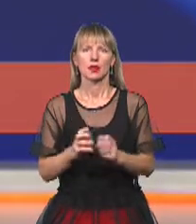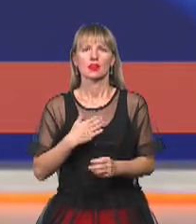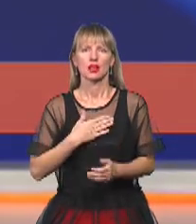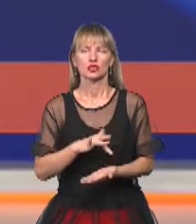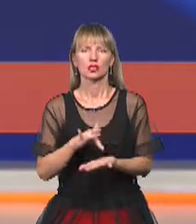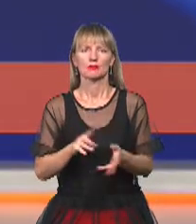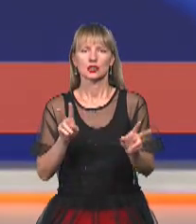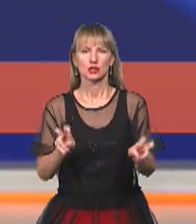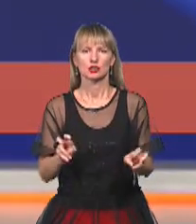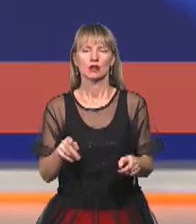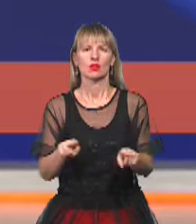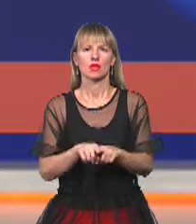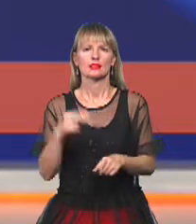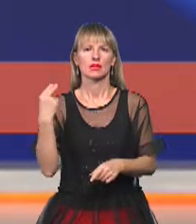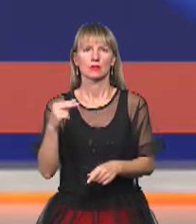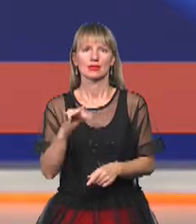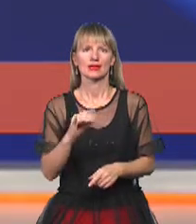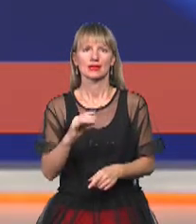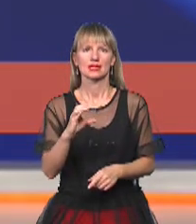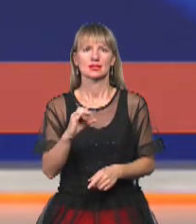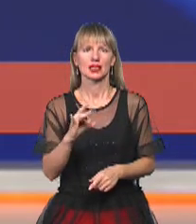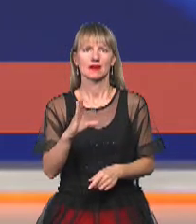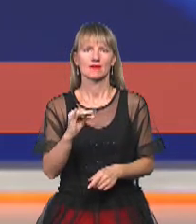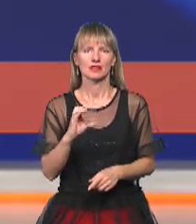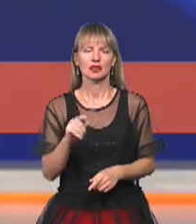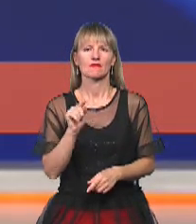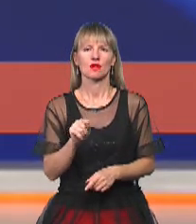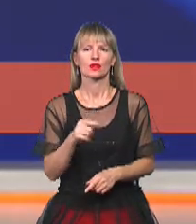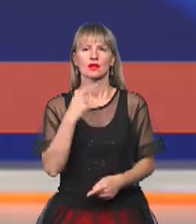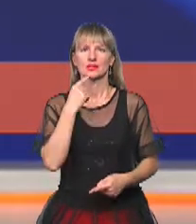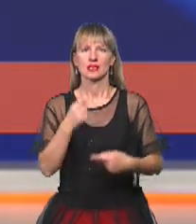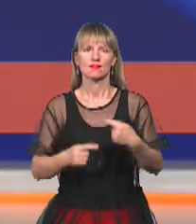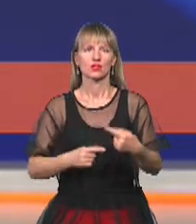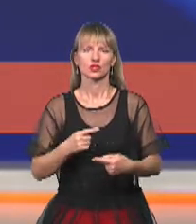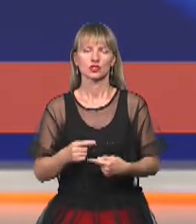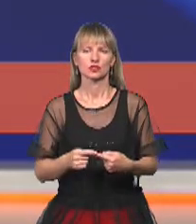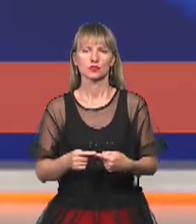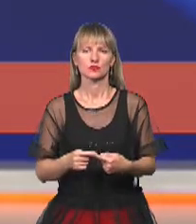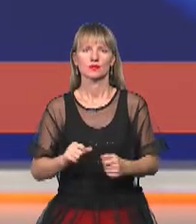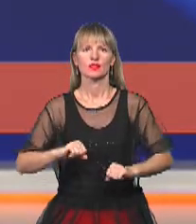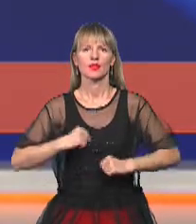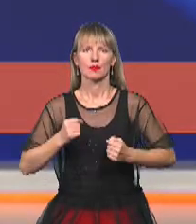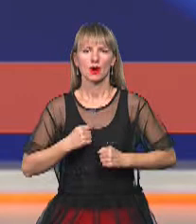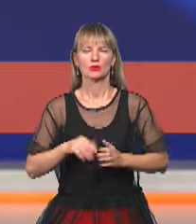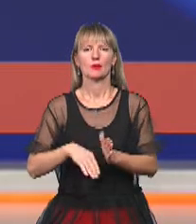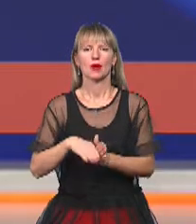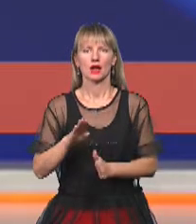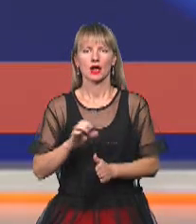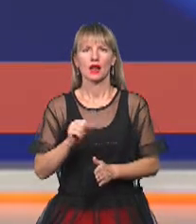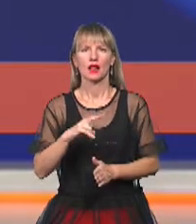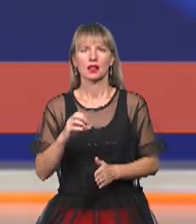«Наше місто», а також «Запоріжжямсервіс», вони завжди намагаються покращити,